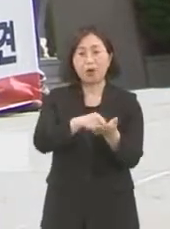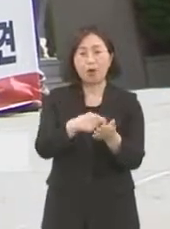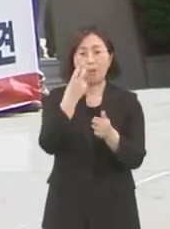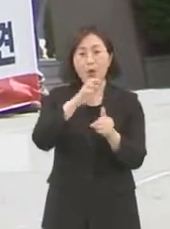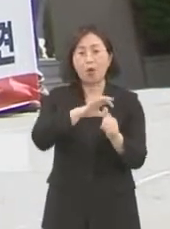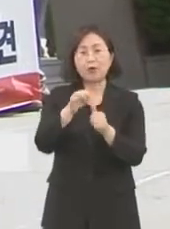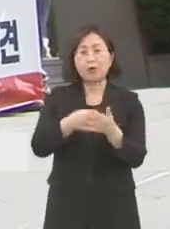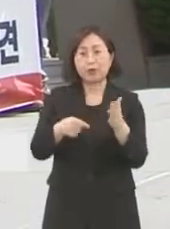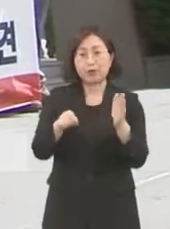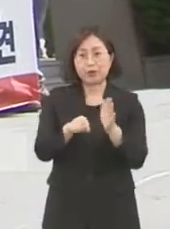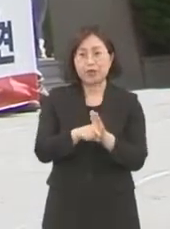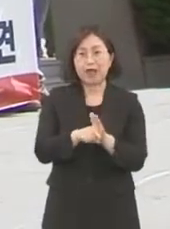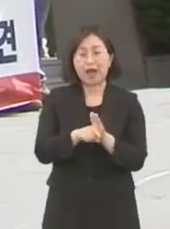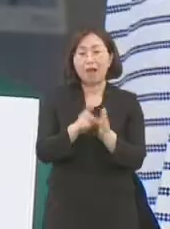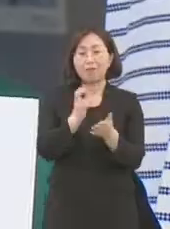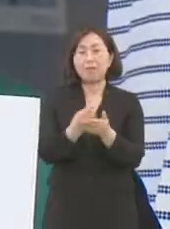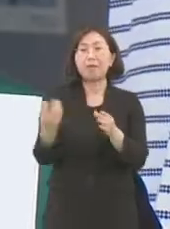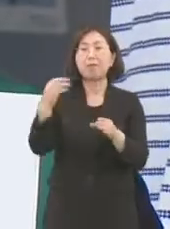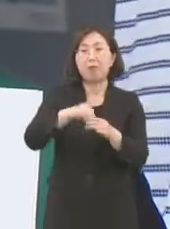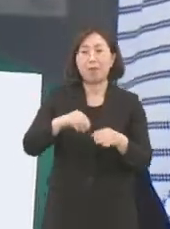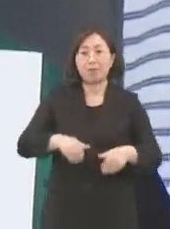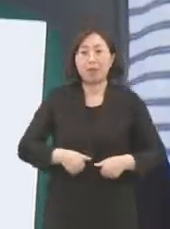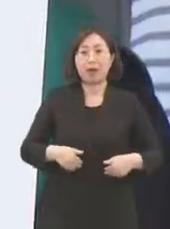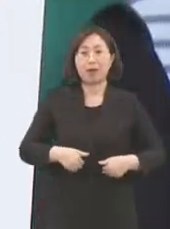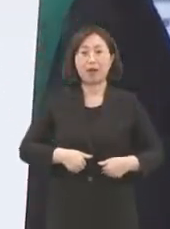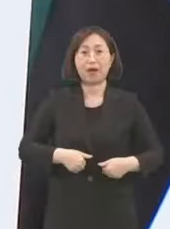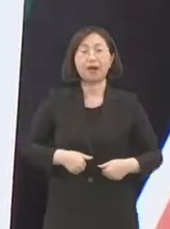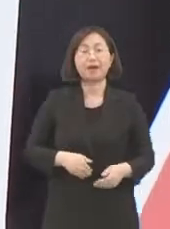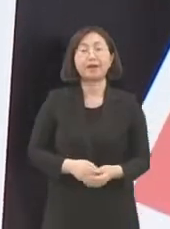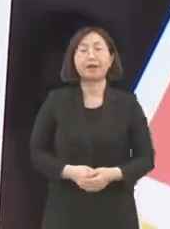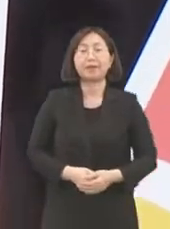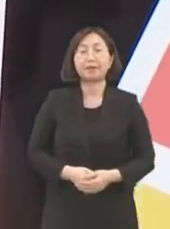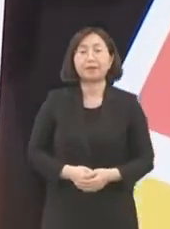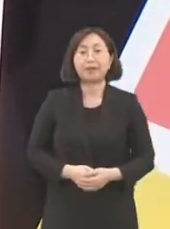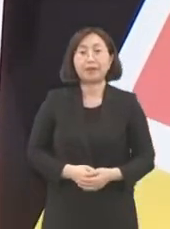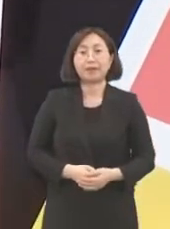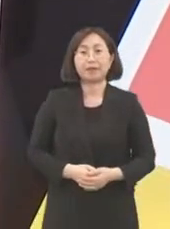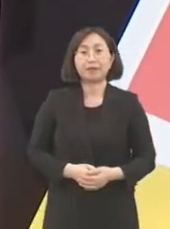보호를 위한 규범을 포함해야 한다고 주장했습니다. TJB 이수복입니다.